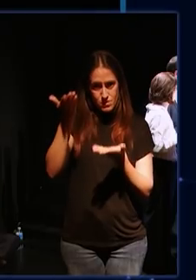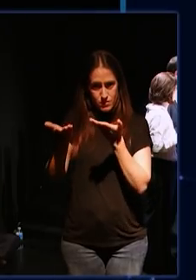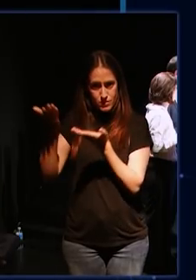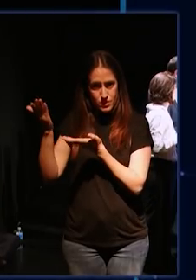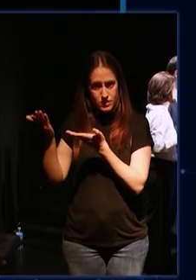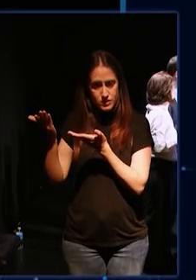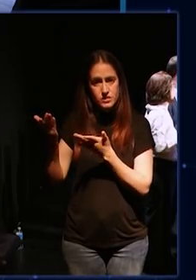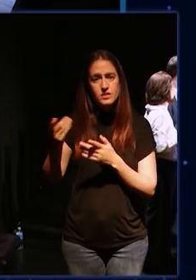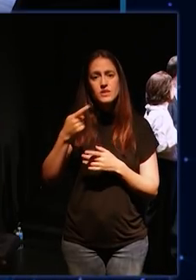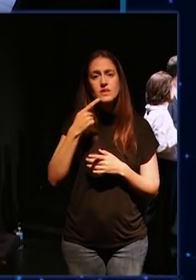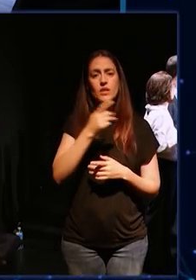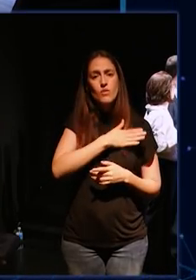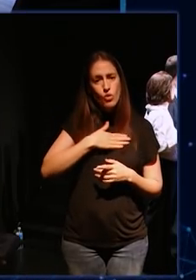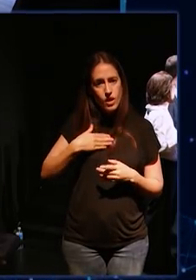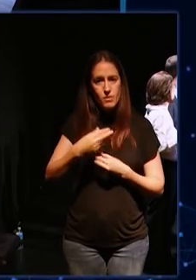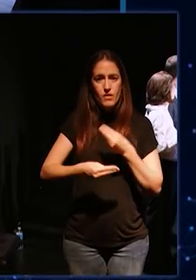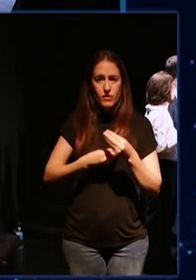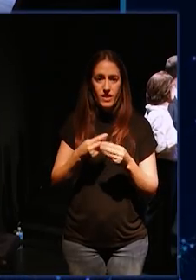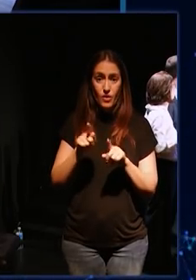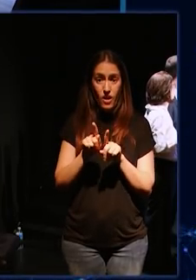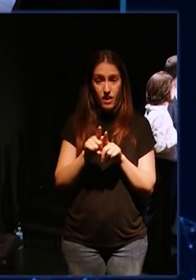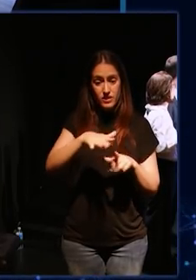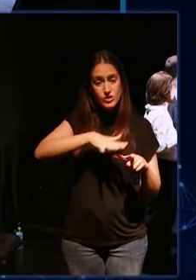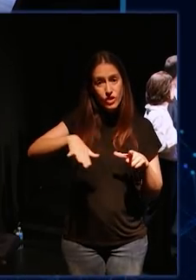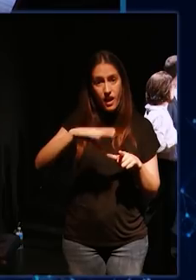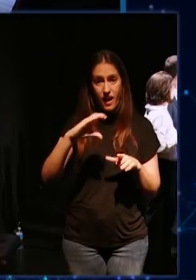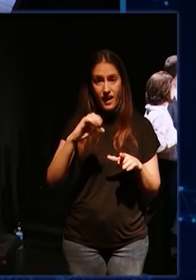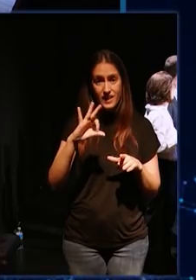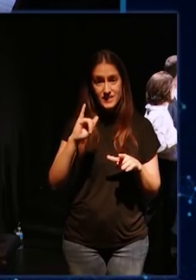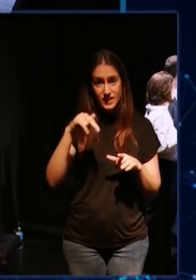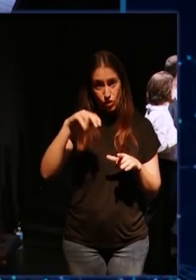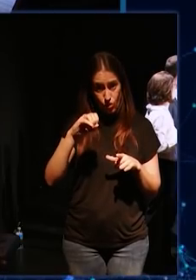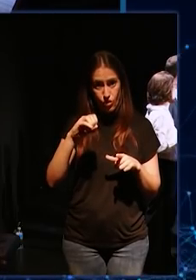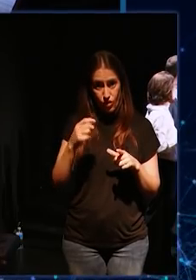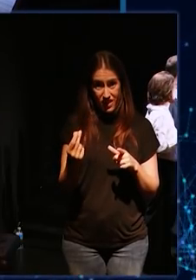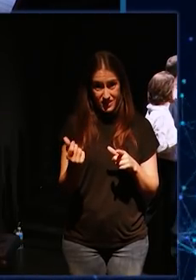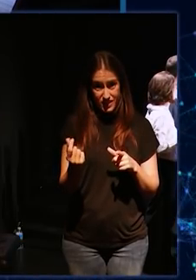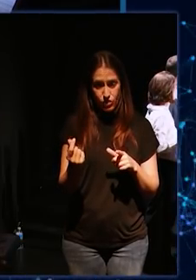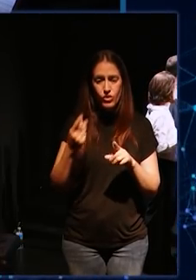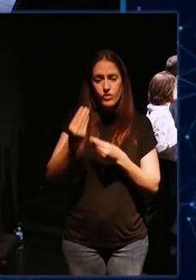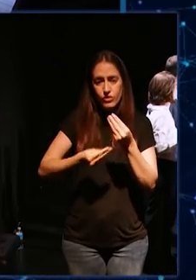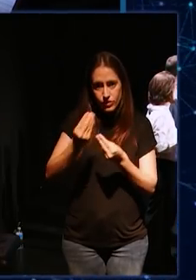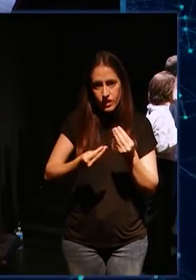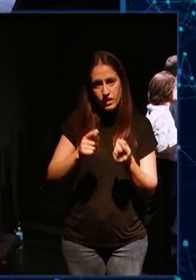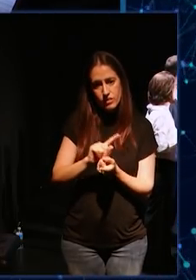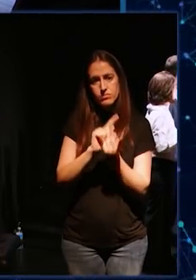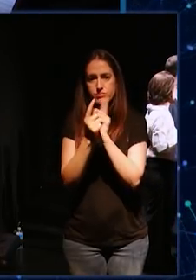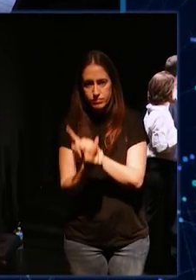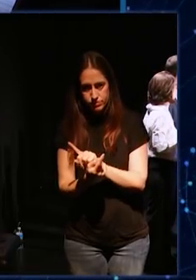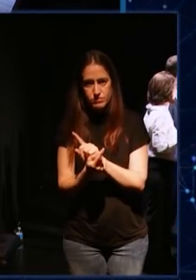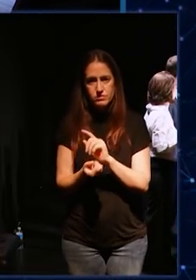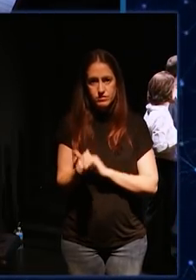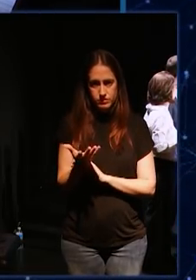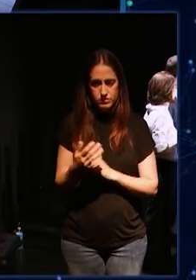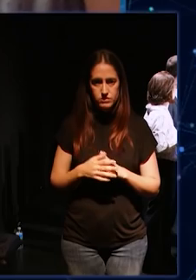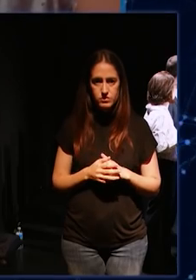manera, volem veure les primeres pedres en el casino, perquè d'aquesta manera el projecte social que les persones que l'ocupaven hi volien veure. Però